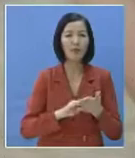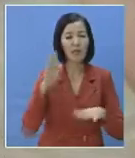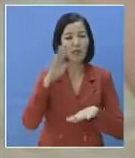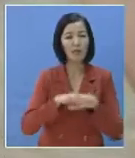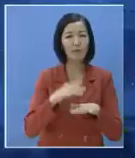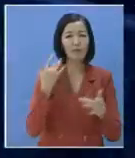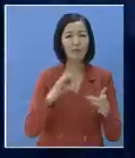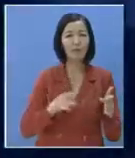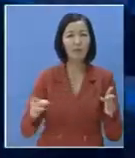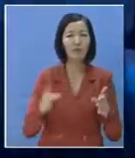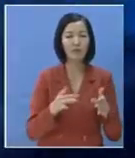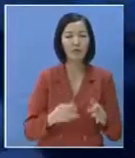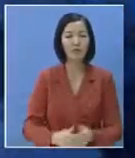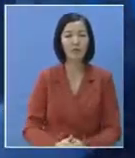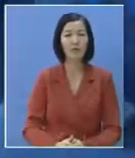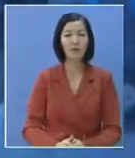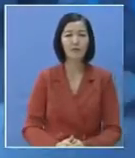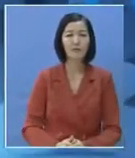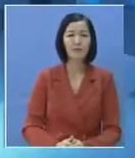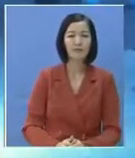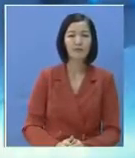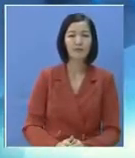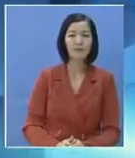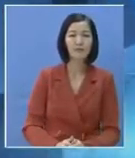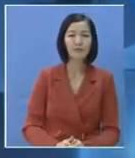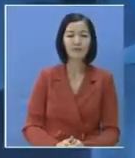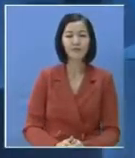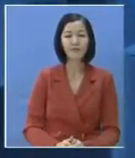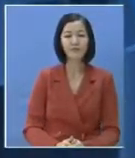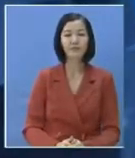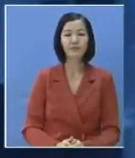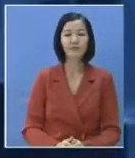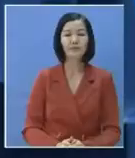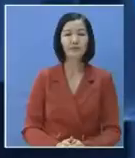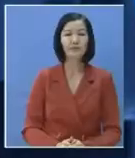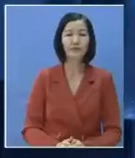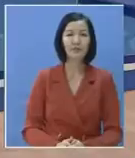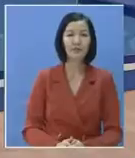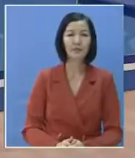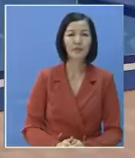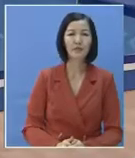Жамбылского района. Дамир Анитов, Курманжан Касымжанулы, Аманжол Жанкешев, телеканал